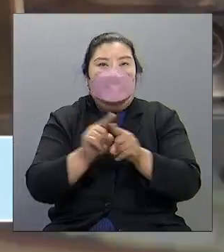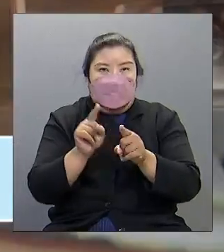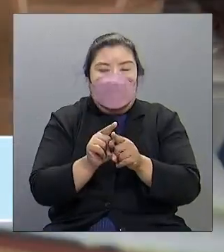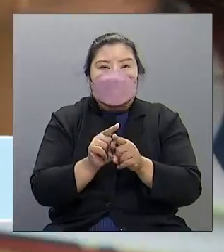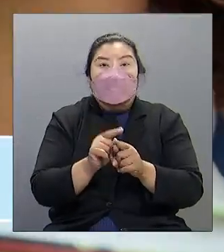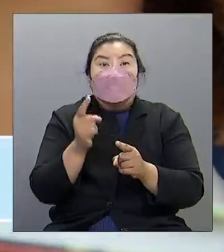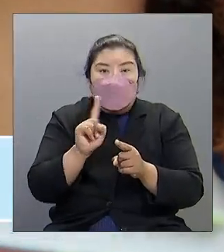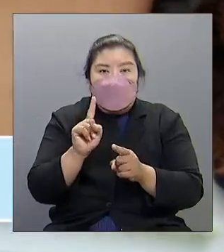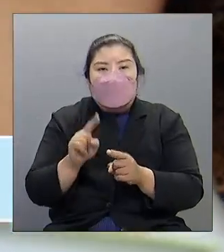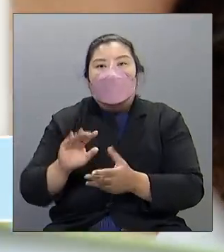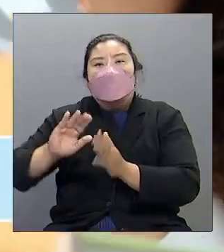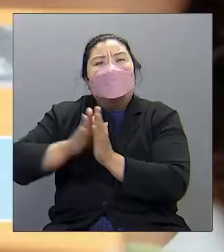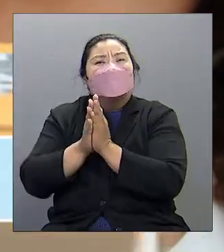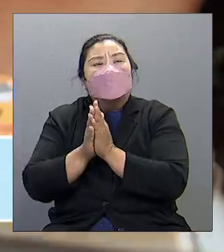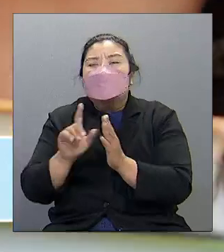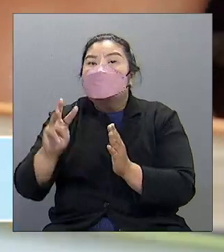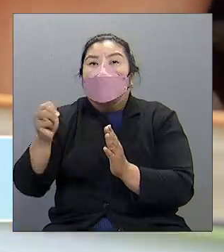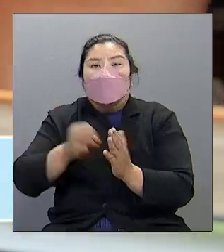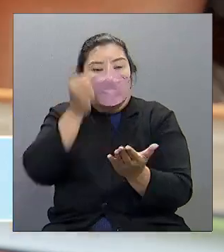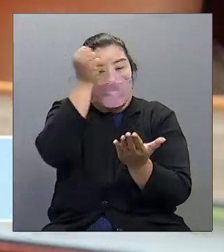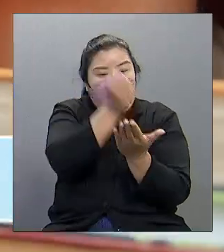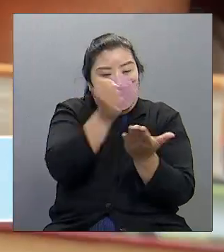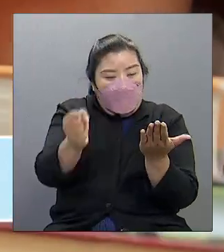ภาพลกรหนวย nombre